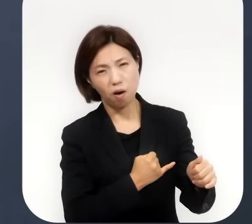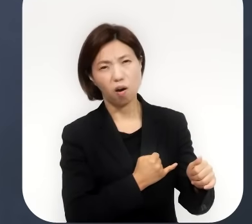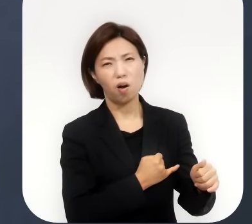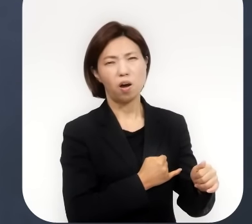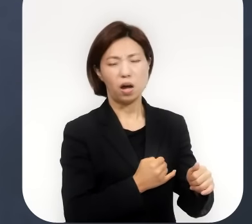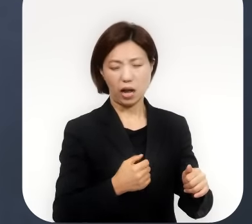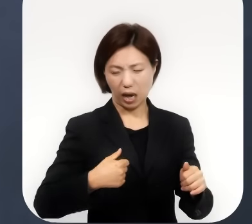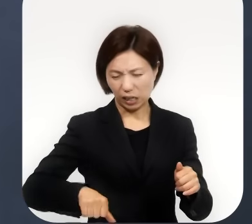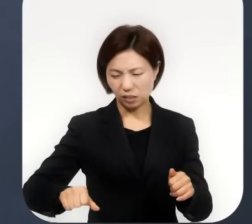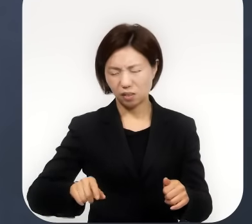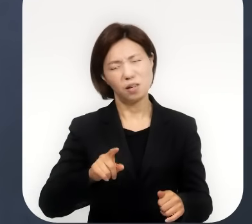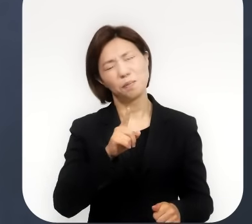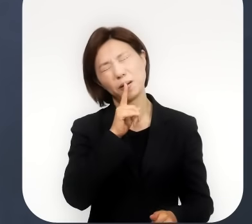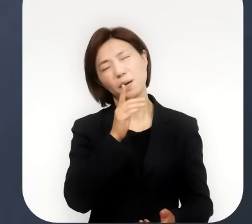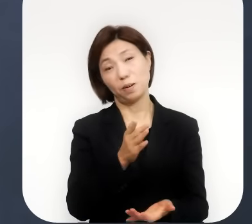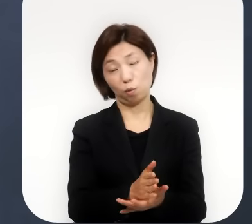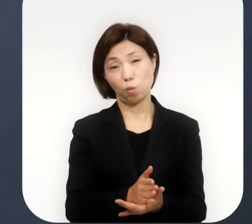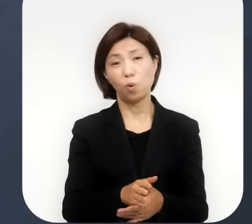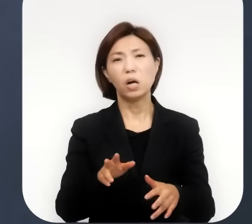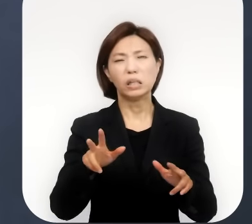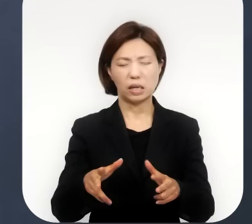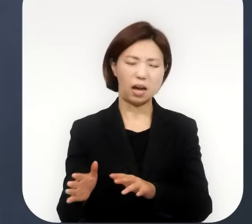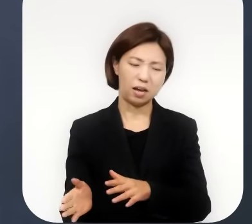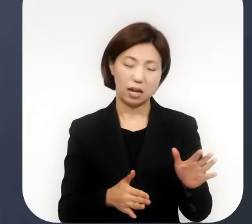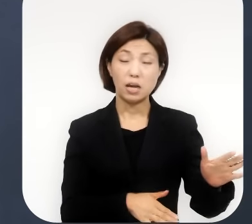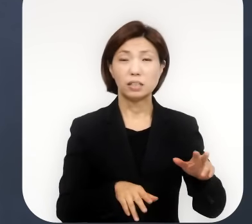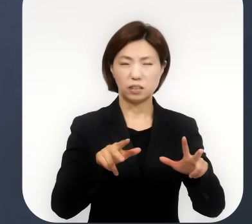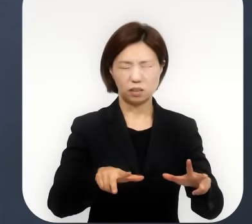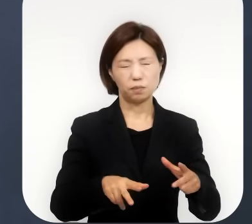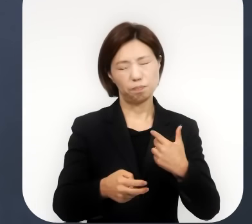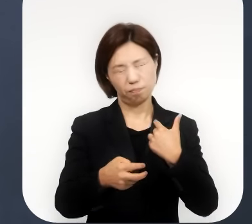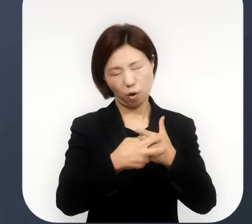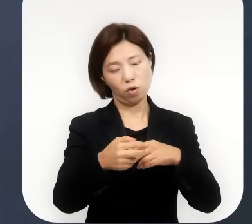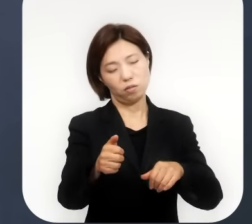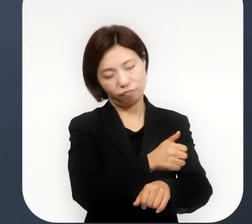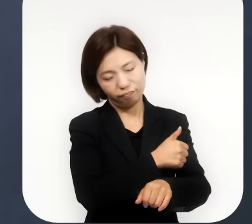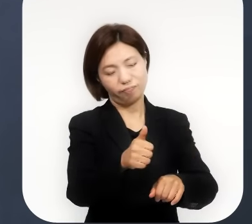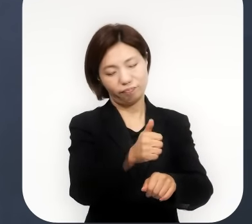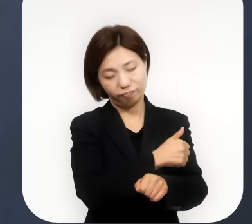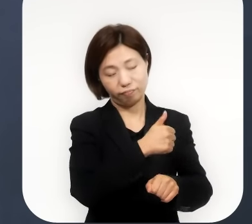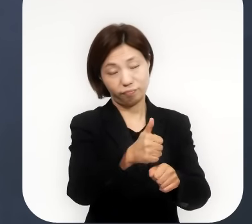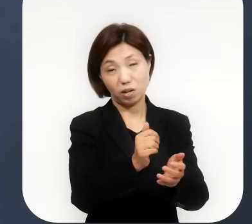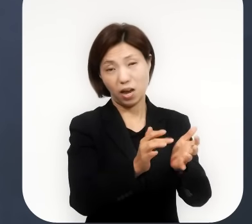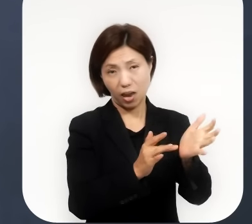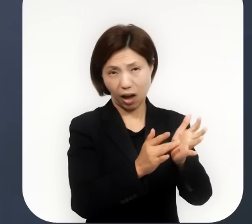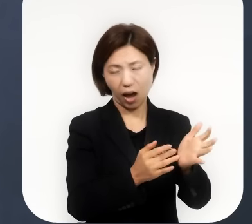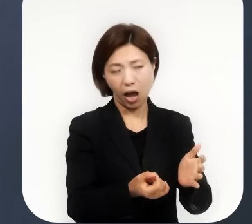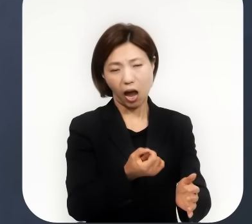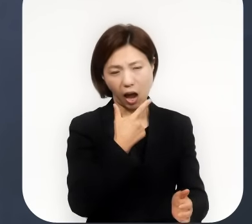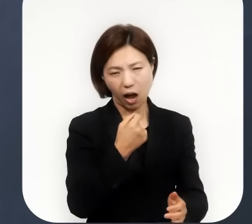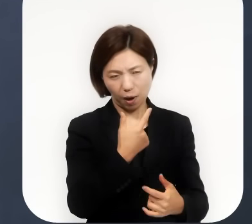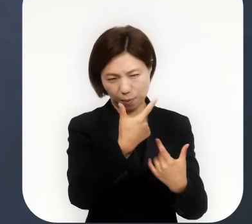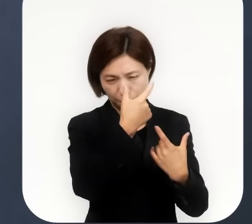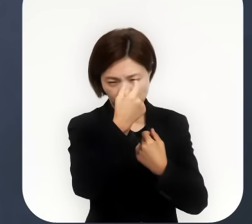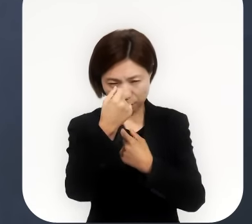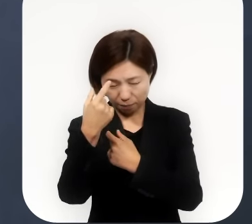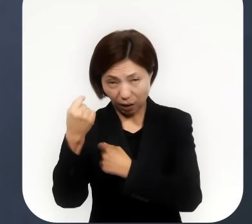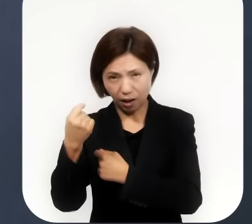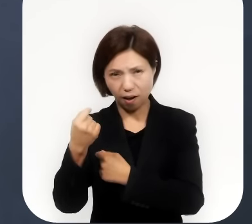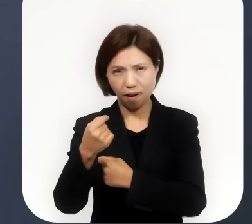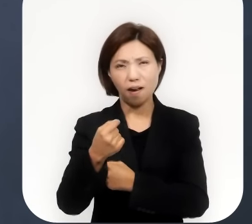따지지 말고 지금 병원에 다니고 있다니까 꾸준히 약을 먹고 정기적으로 체크를